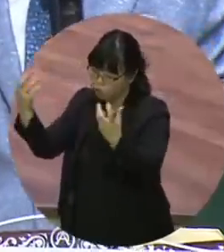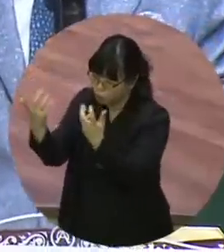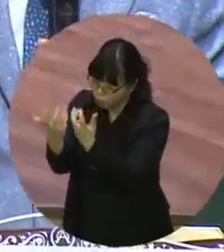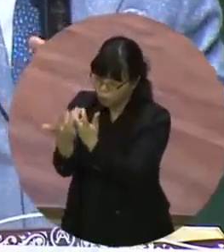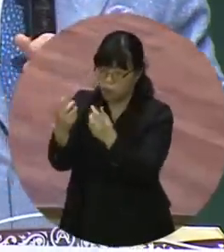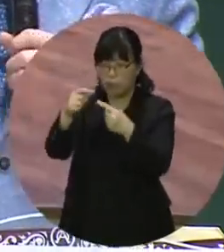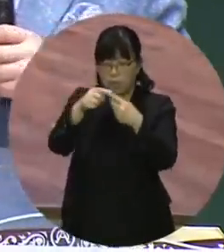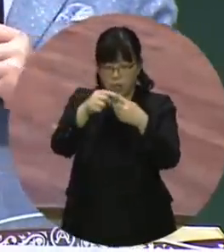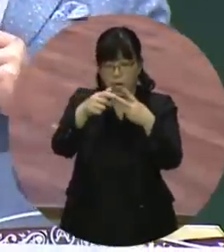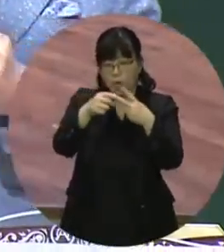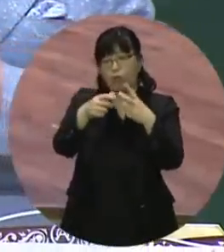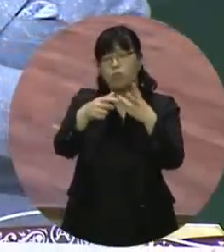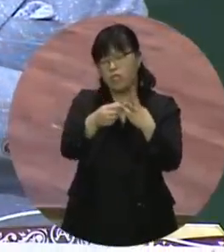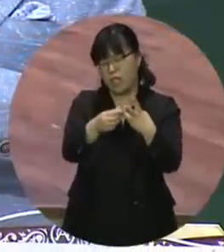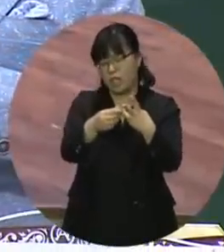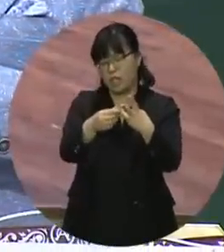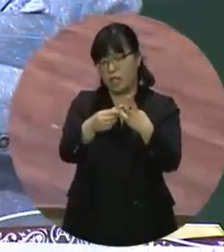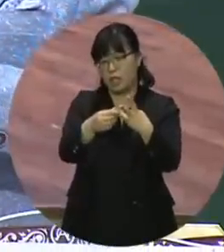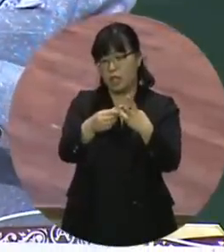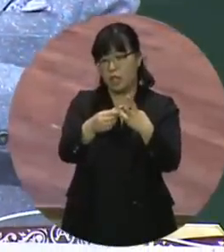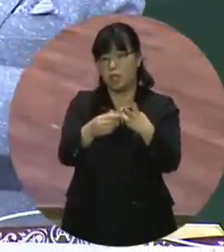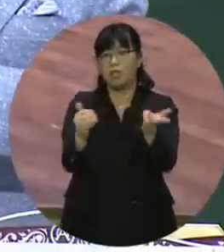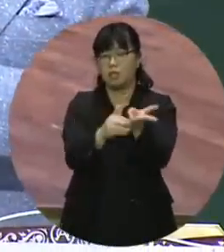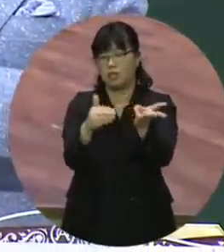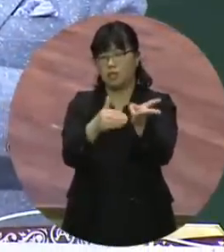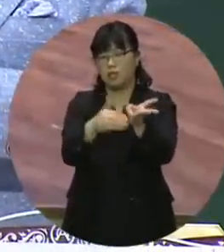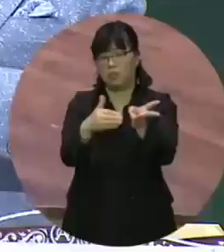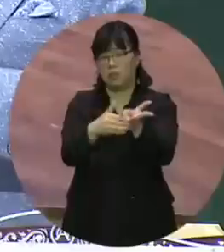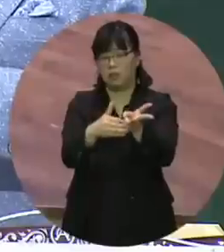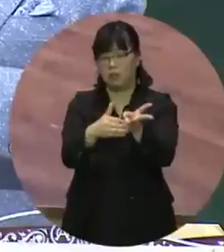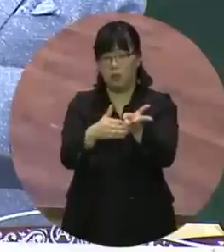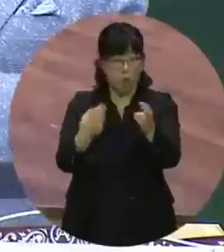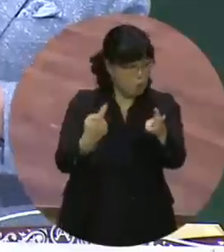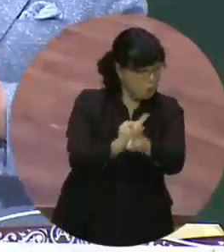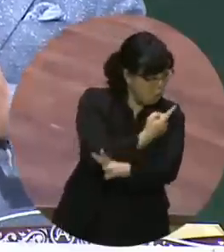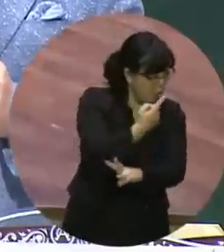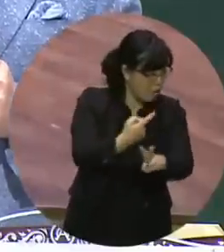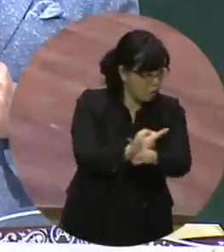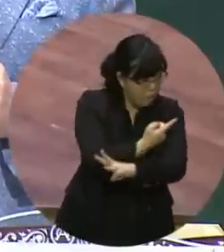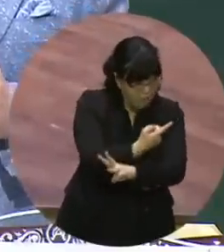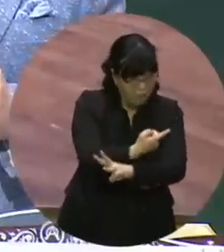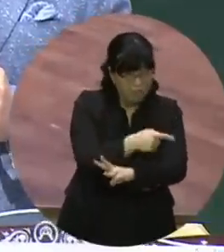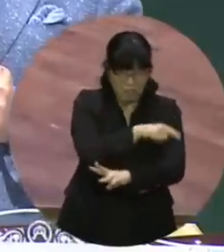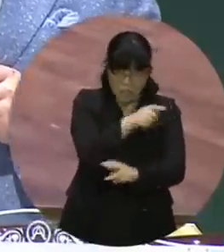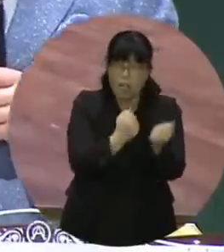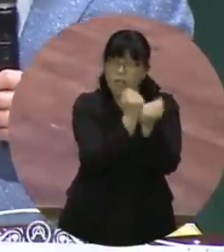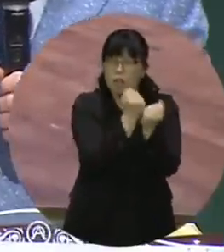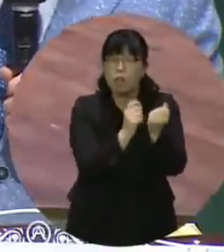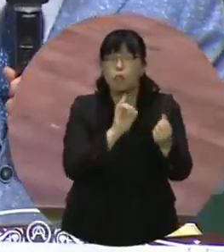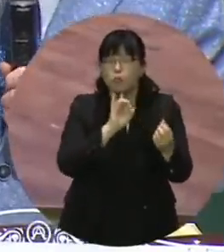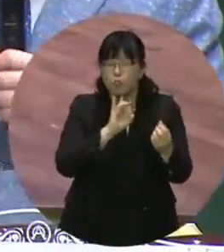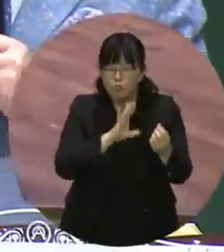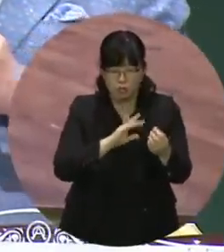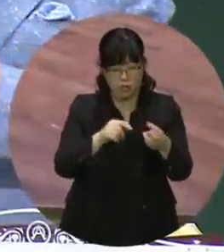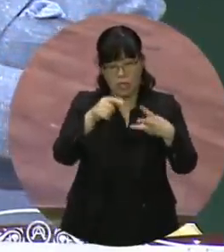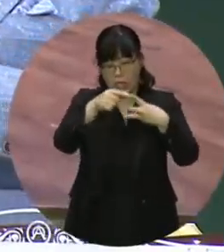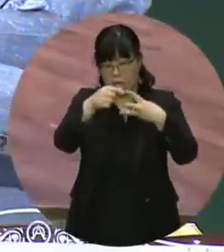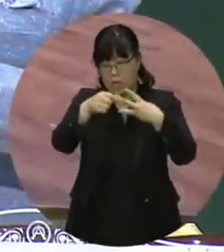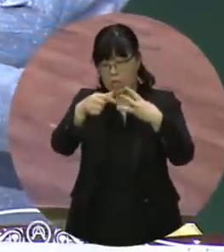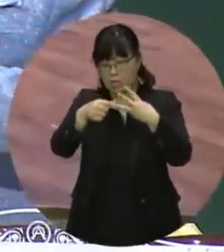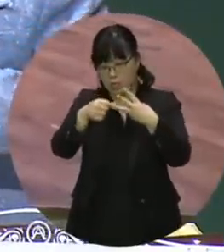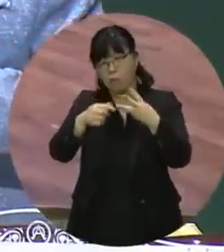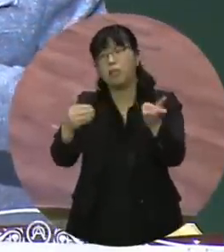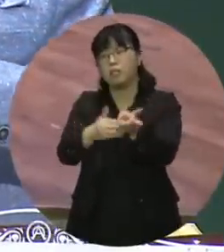본질이에요. 나머지 다 설명하는 거예요. 나머지 다 이거 설명하는 거라고. 언약의 본질. 1장 1절 3절. 이게 무슨